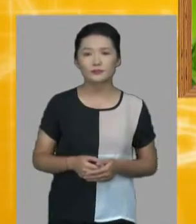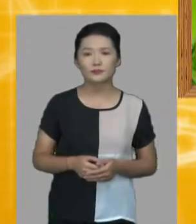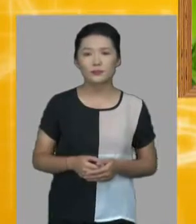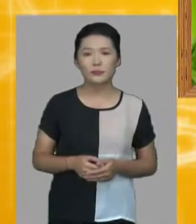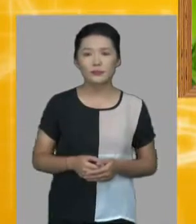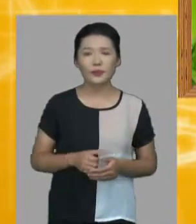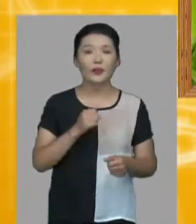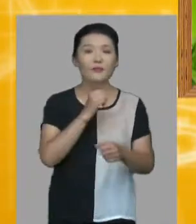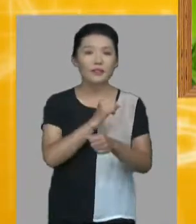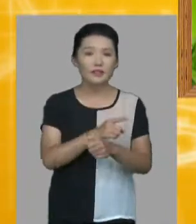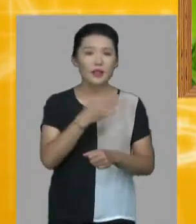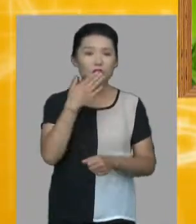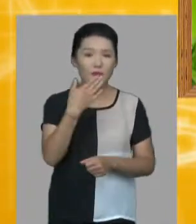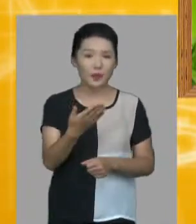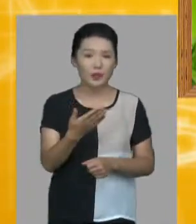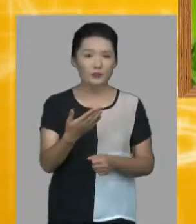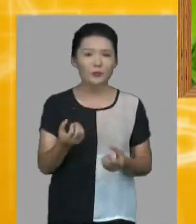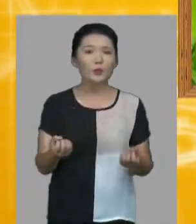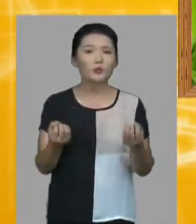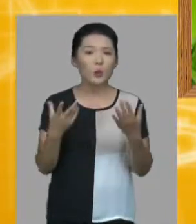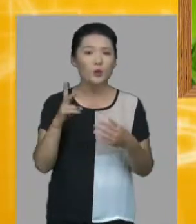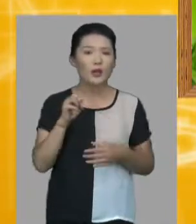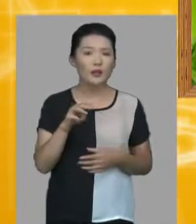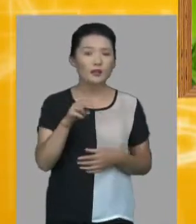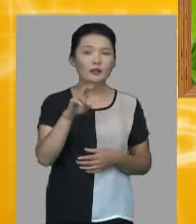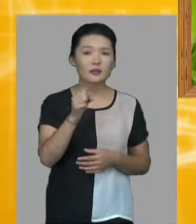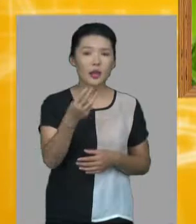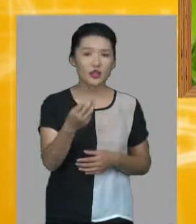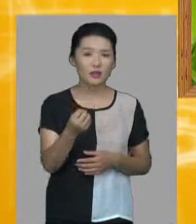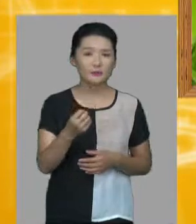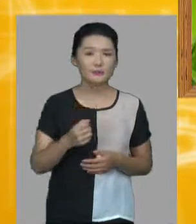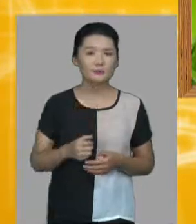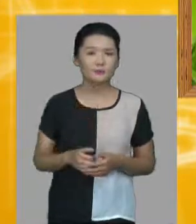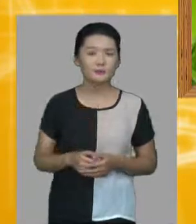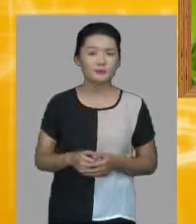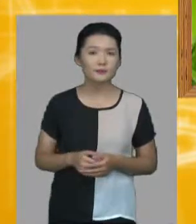В задаче спрашивают, сколько лет Даше.